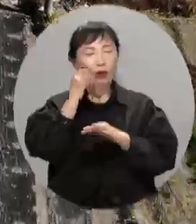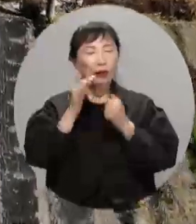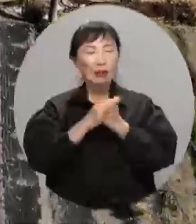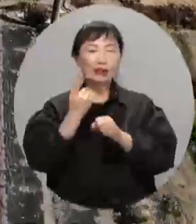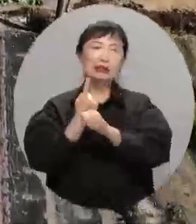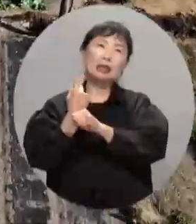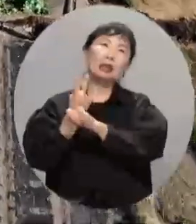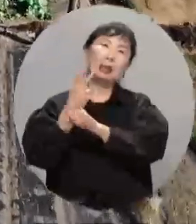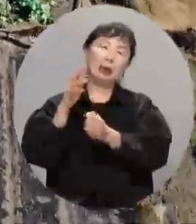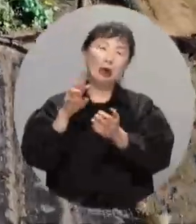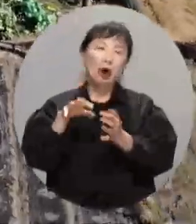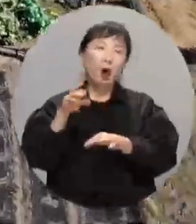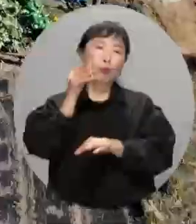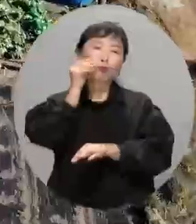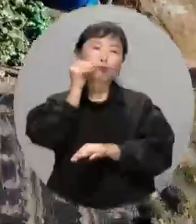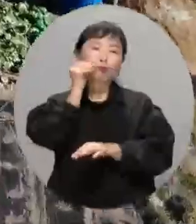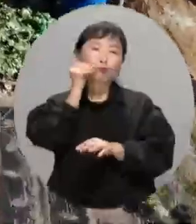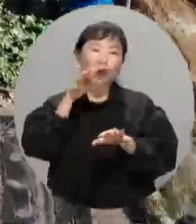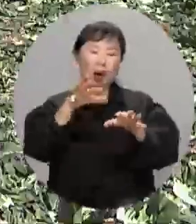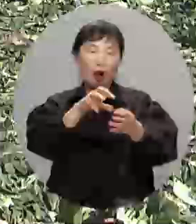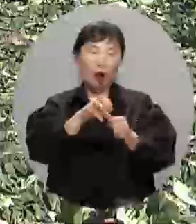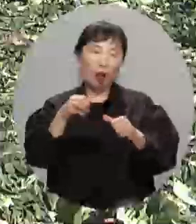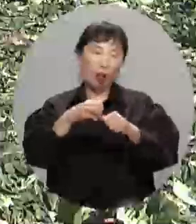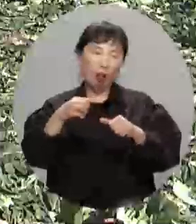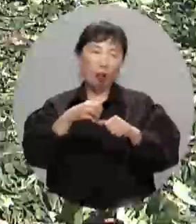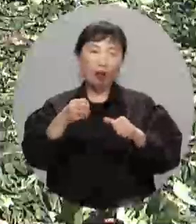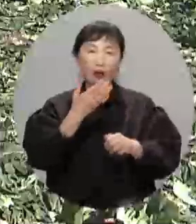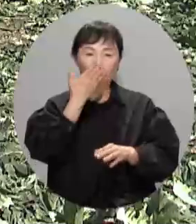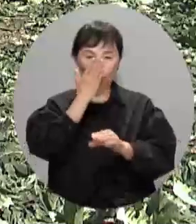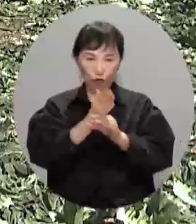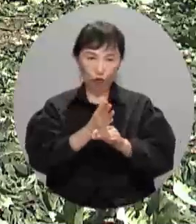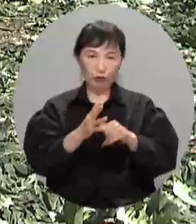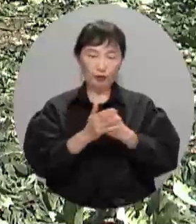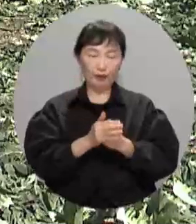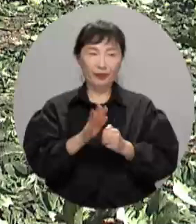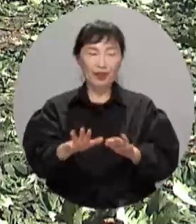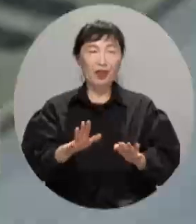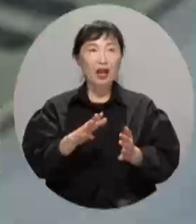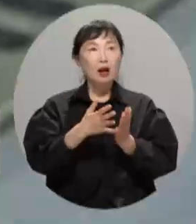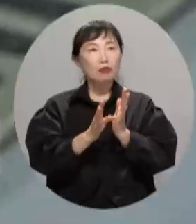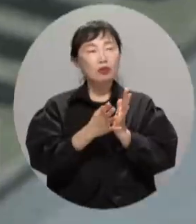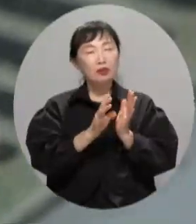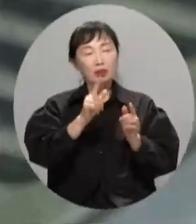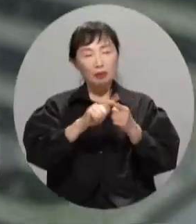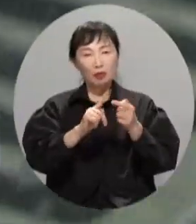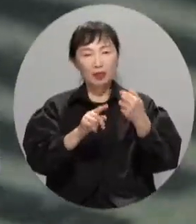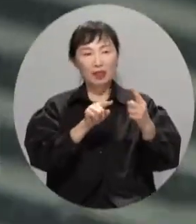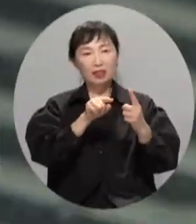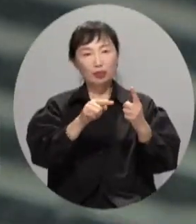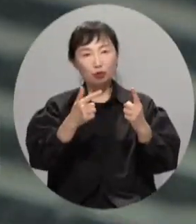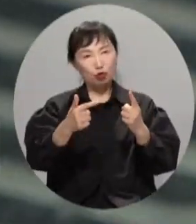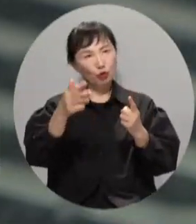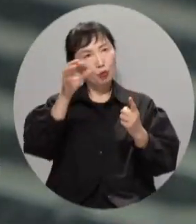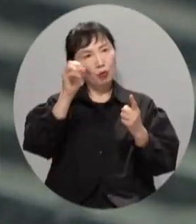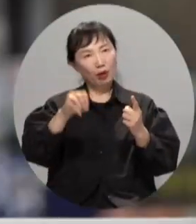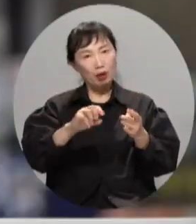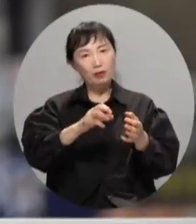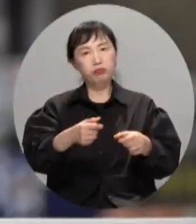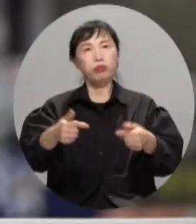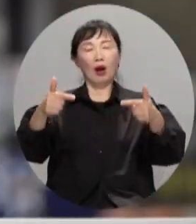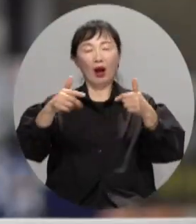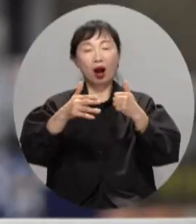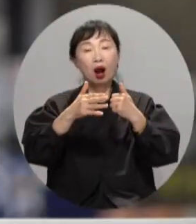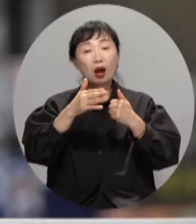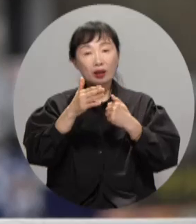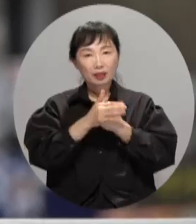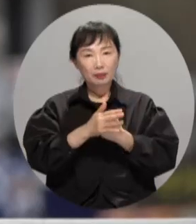9월 전북 전체 소비자 물가지수는 1년 전보다 1.6% 상승해 비교적 안정적이지만